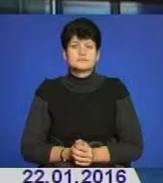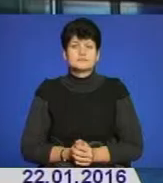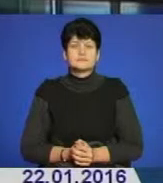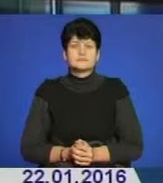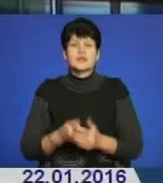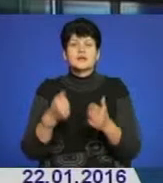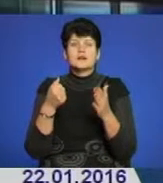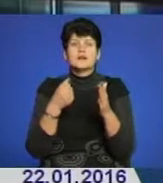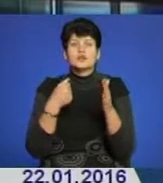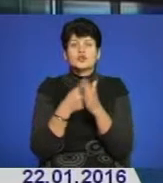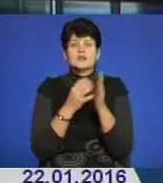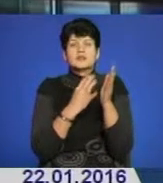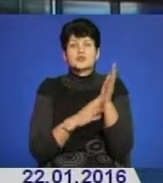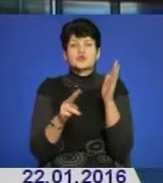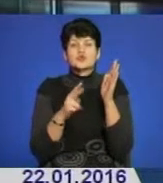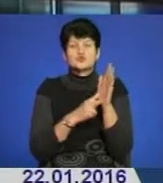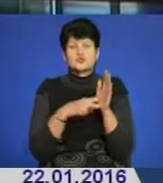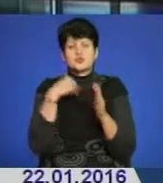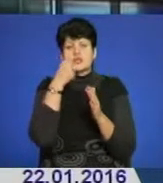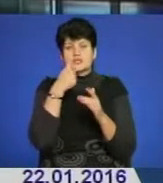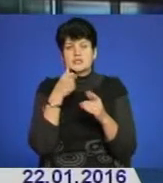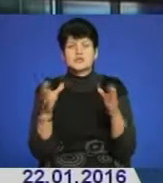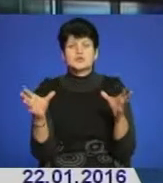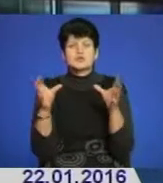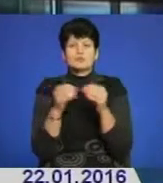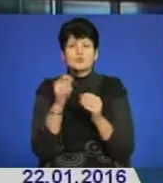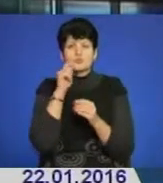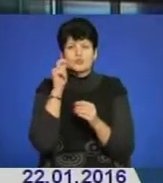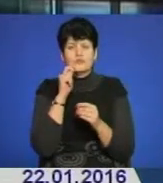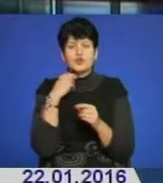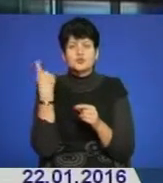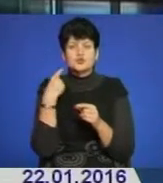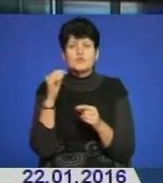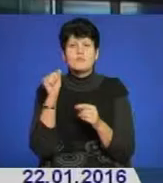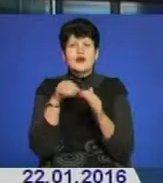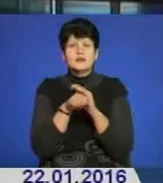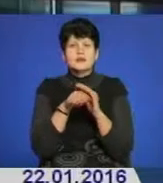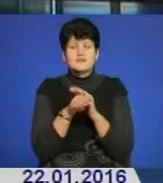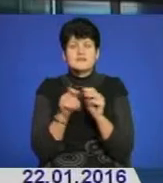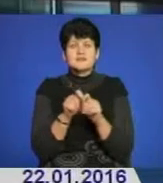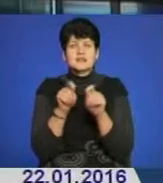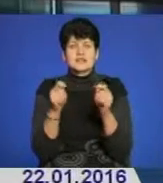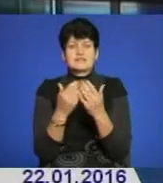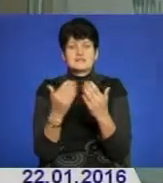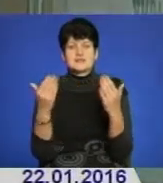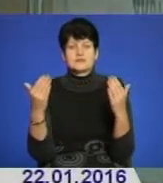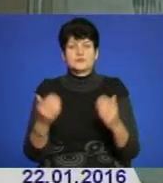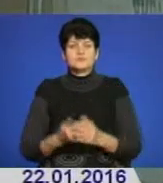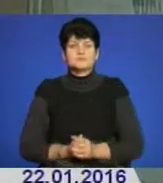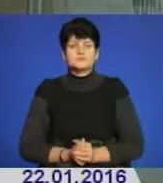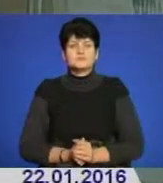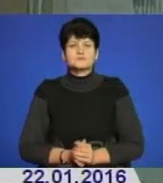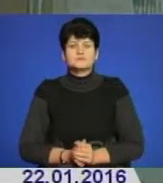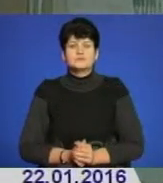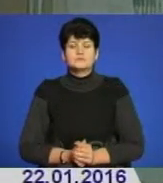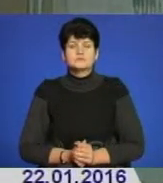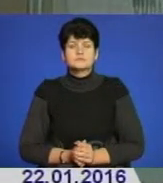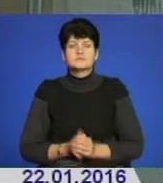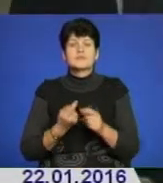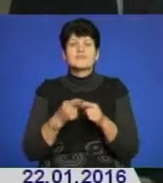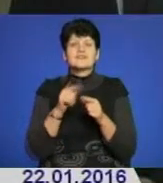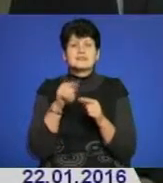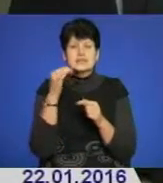До 97-ї річниці Дня Соборності України в обласному архіві відкрили виставку. Подробиці у сюжеті. В цей